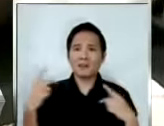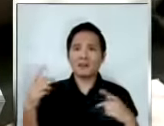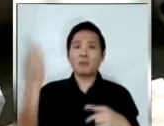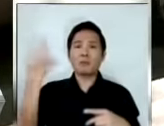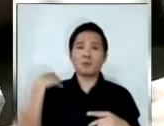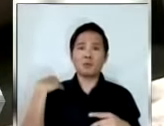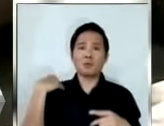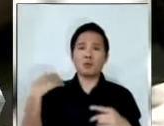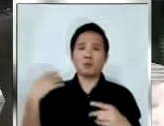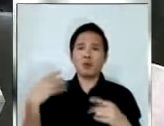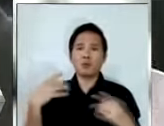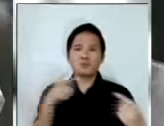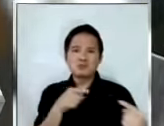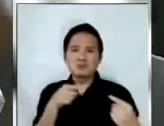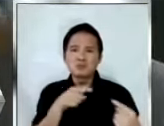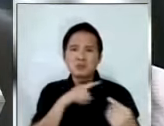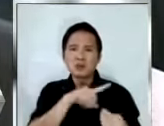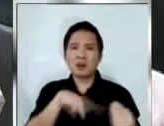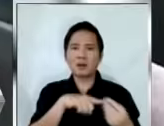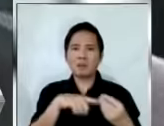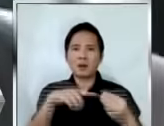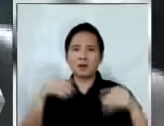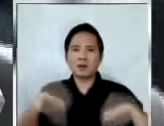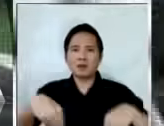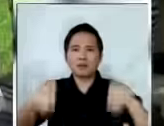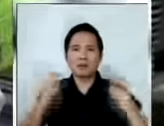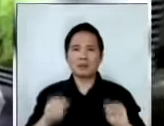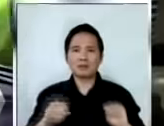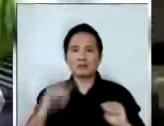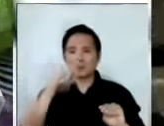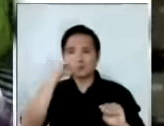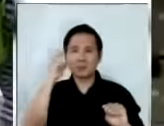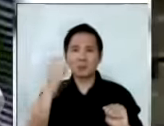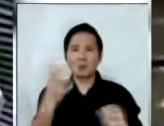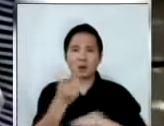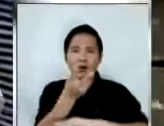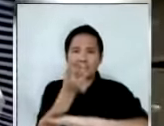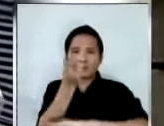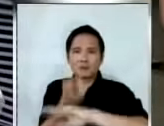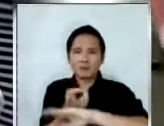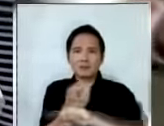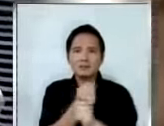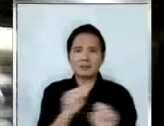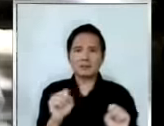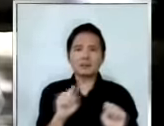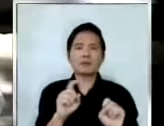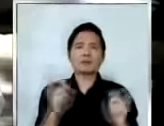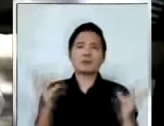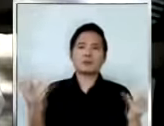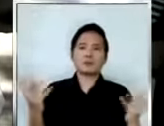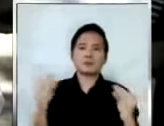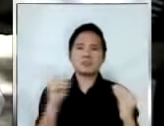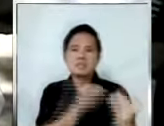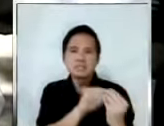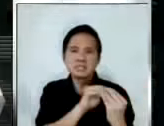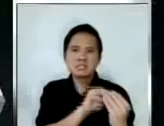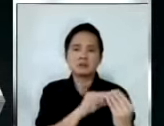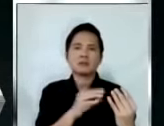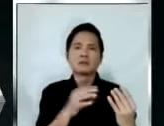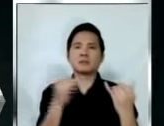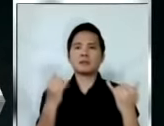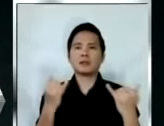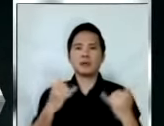pagkain, nagdesisyon daw siyang bilhan ng tiket ang ilan sa kanila. Kanina, bumalik siya para kumuha ng detalye ng iba pang LSI